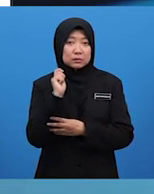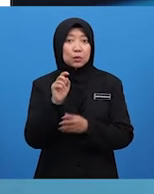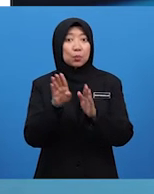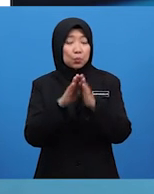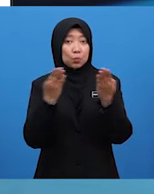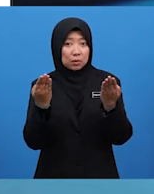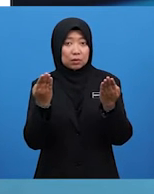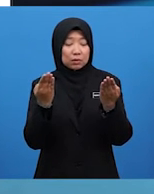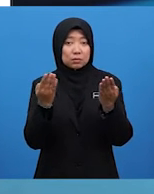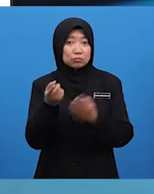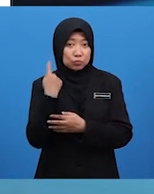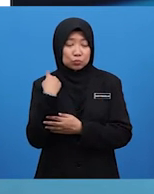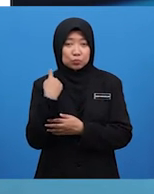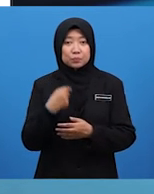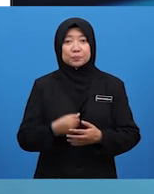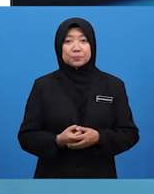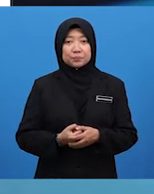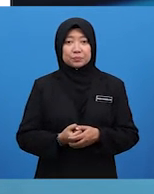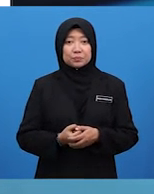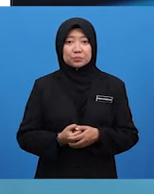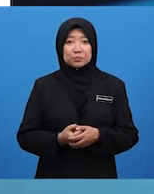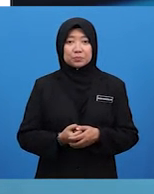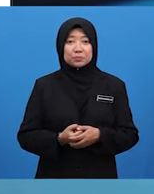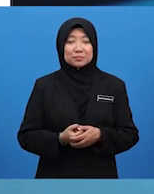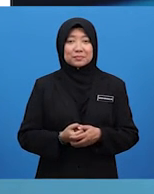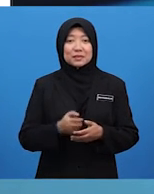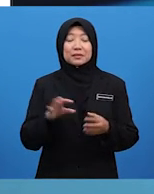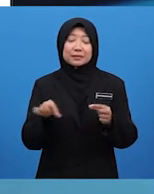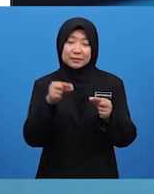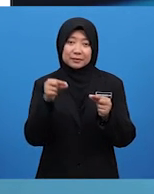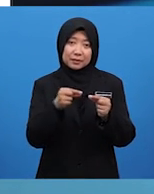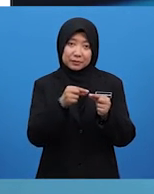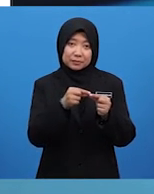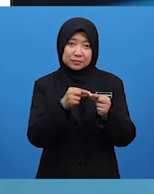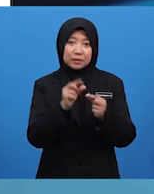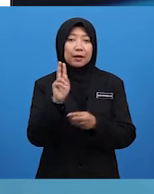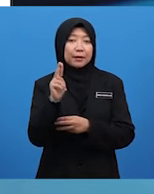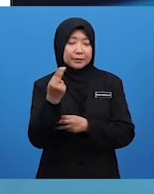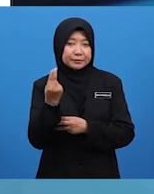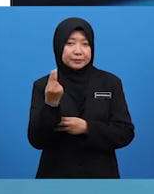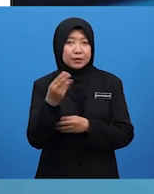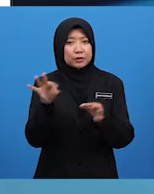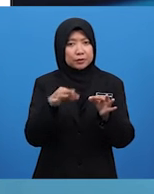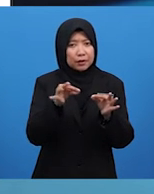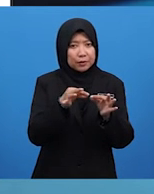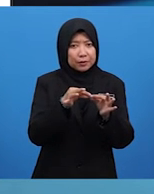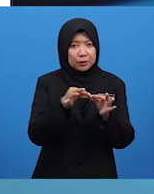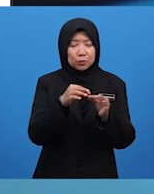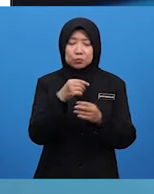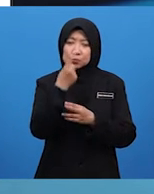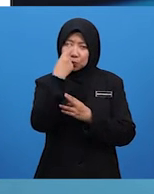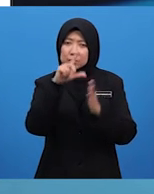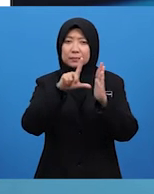tadi dibuka terlebih dahulu. Jahitan jelujur hanya dijahit